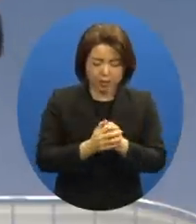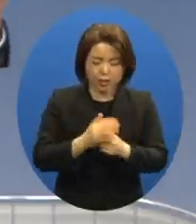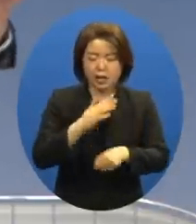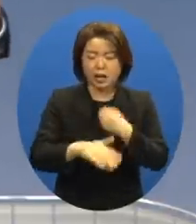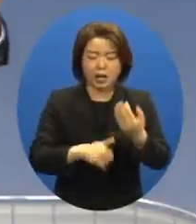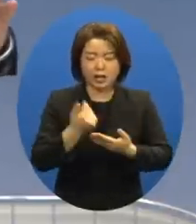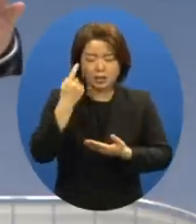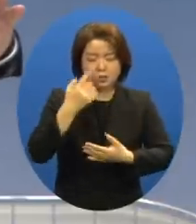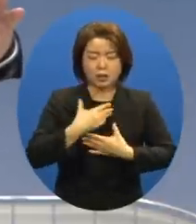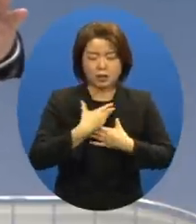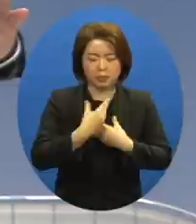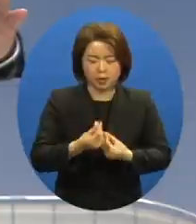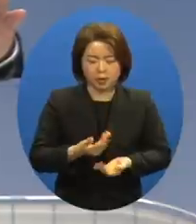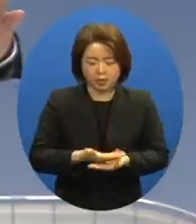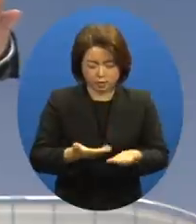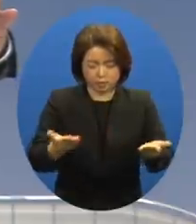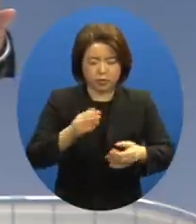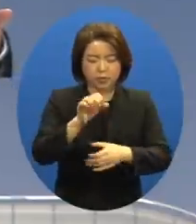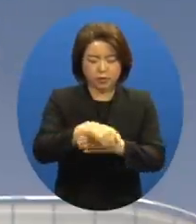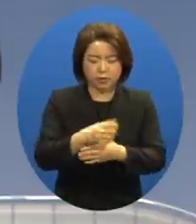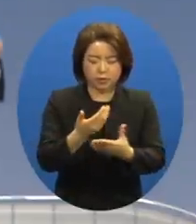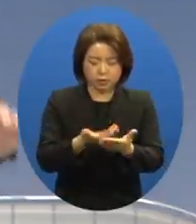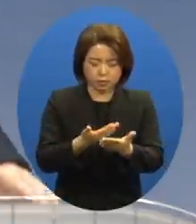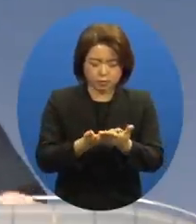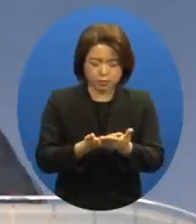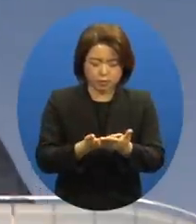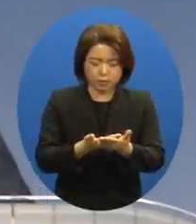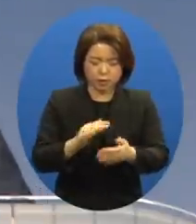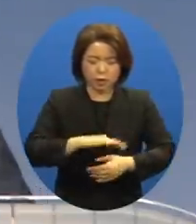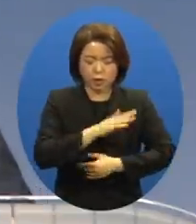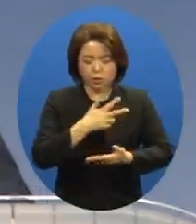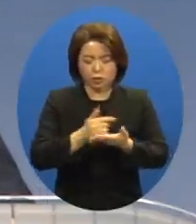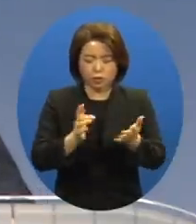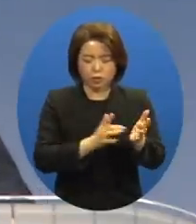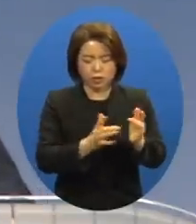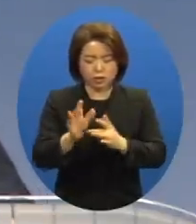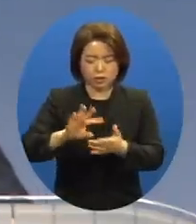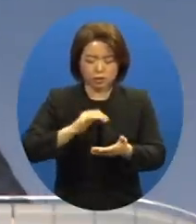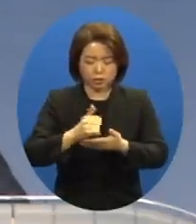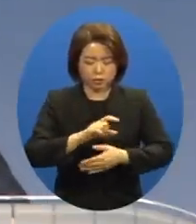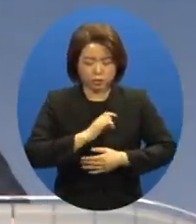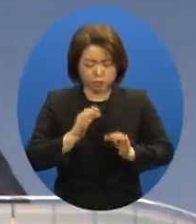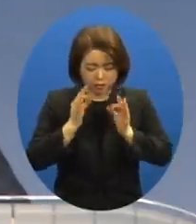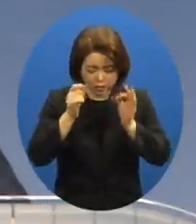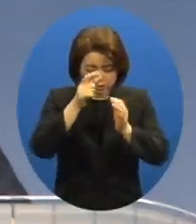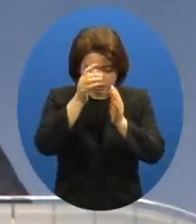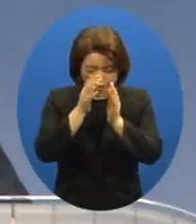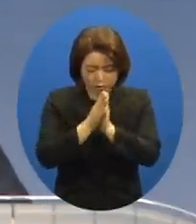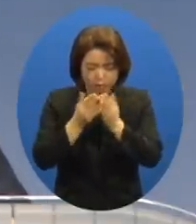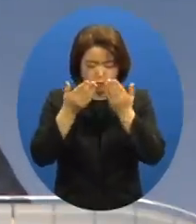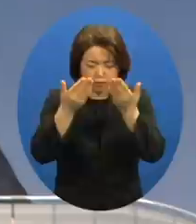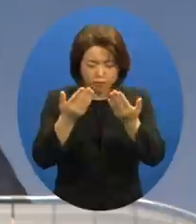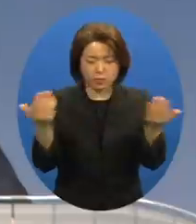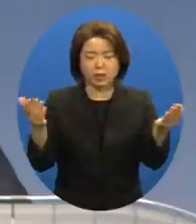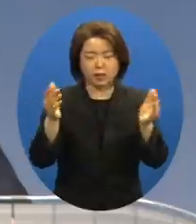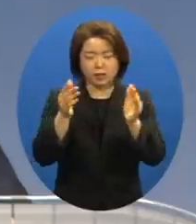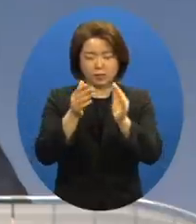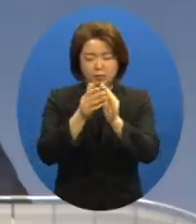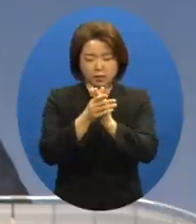하나님의 평안을 주소서 우리 주 예수 그리스도 이름으로 간절히 기도합니다 이라 아멘